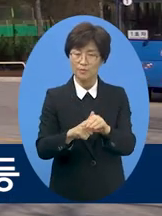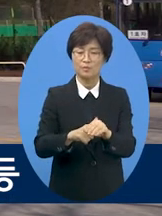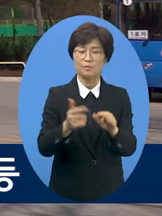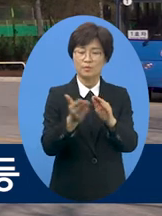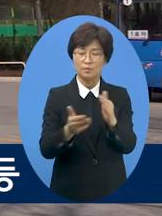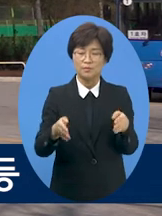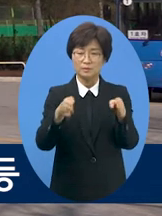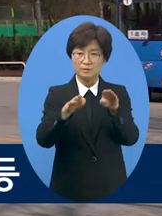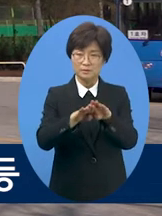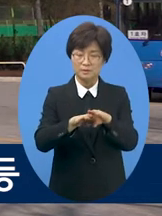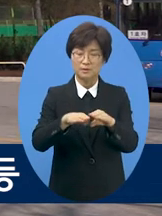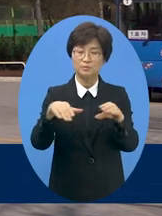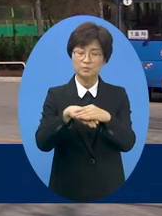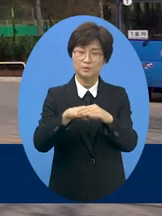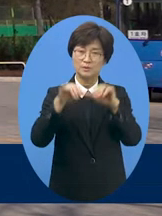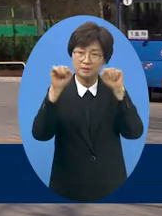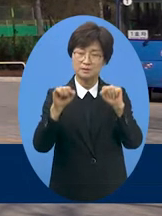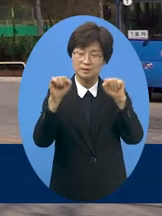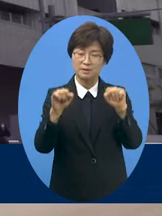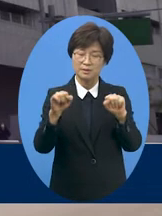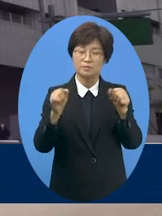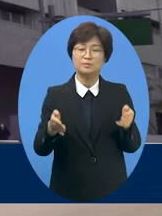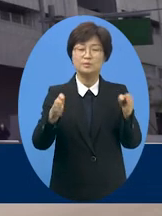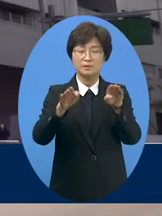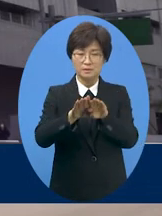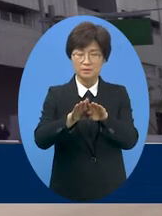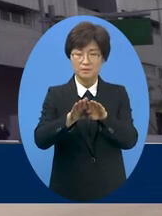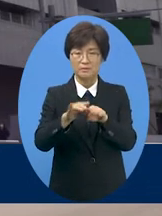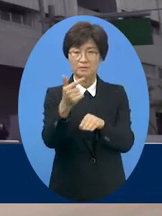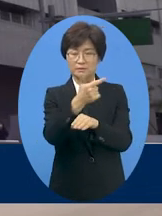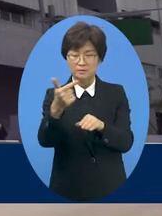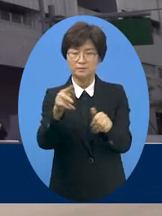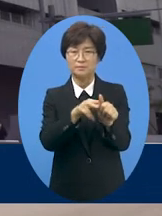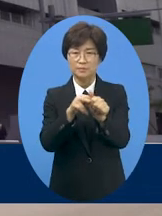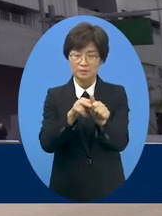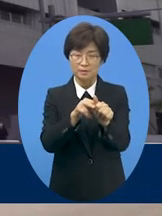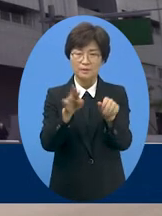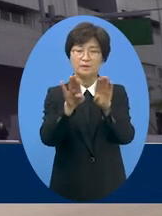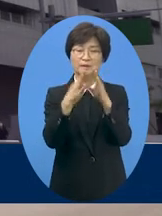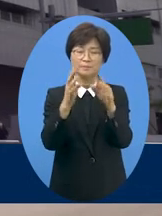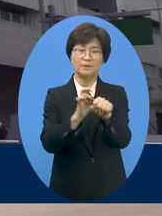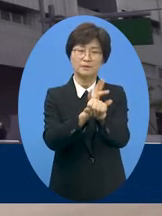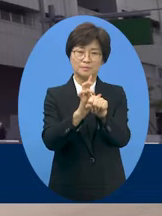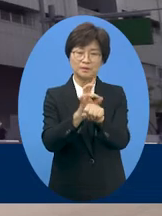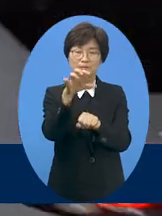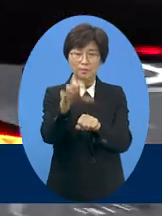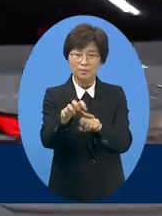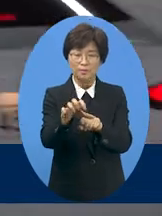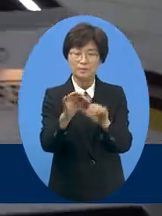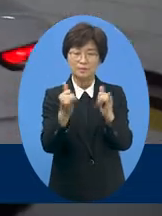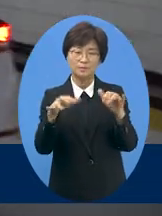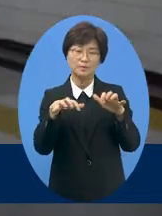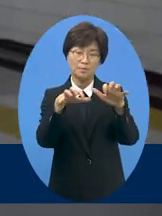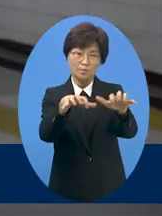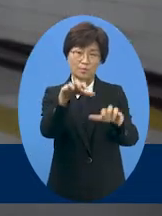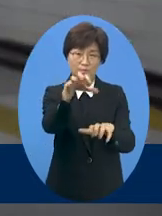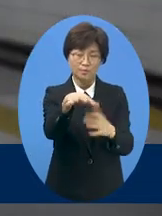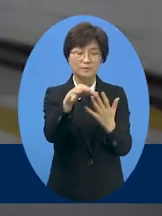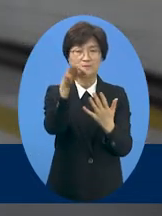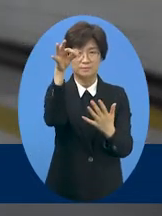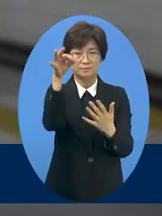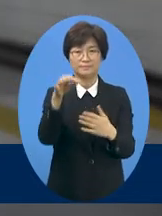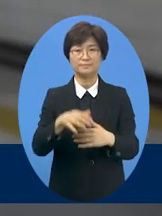문화 체육시설 등 24시간 개방된 장소와 대형쇼핑몰 등 접근성이 높은 다중 2호 시설을 중심으로